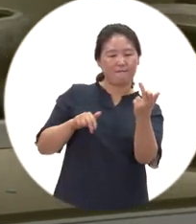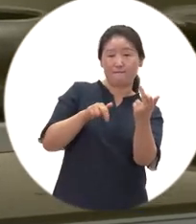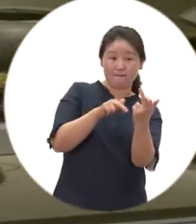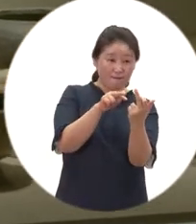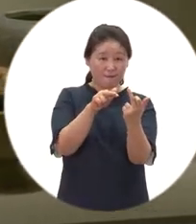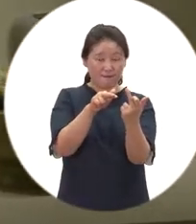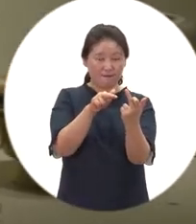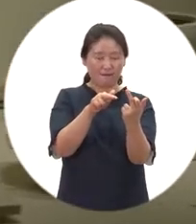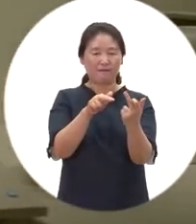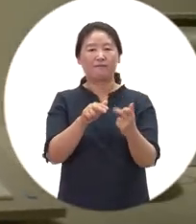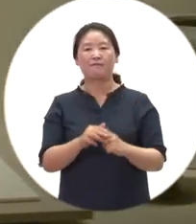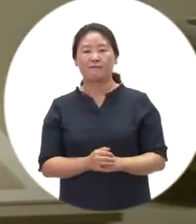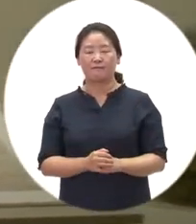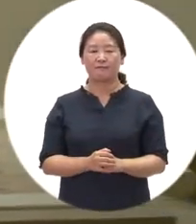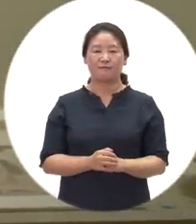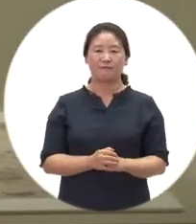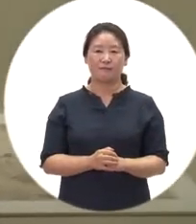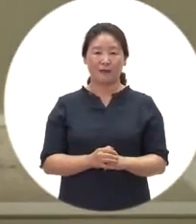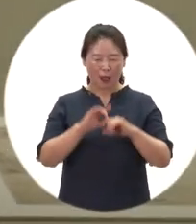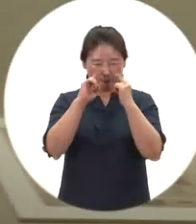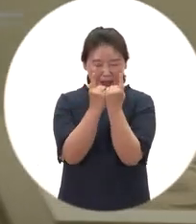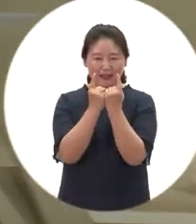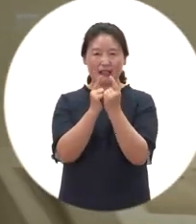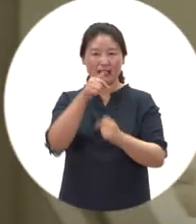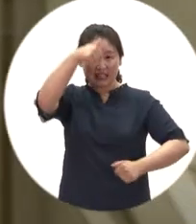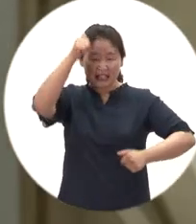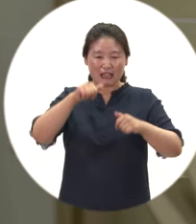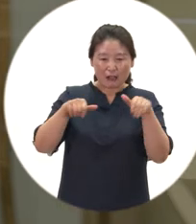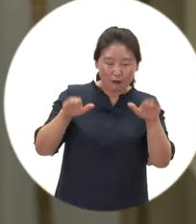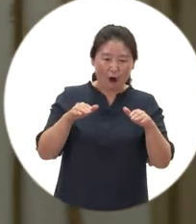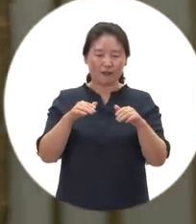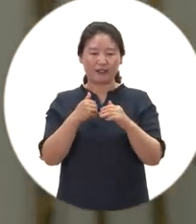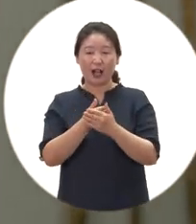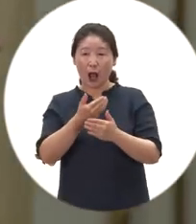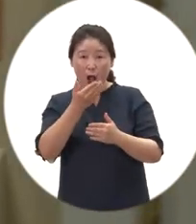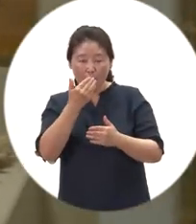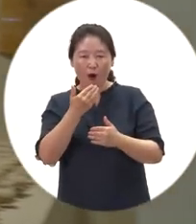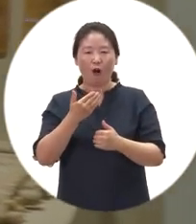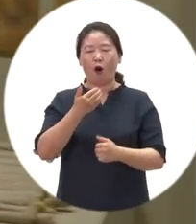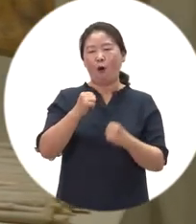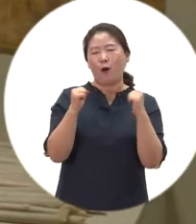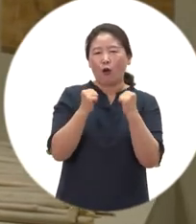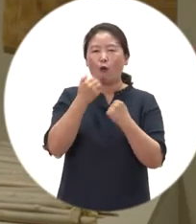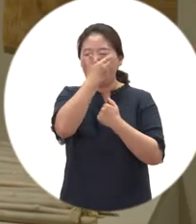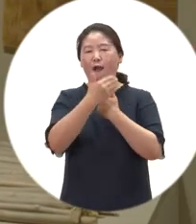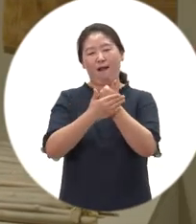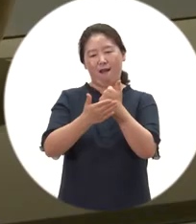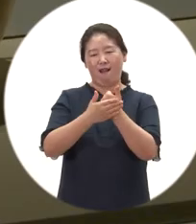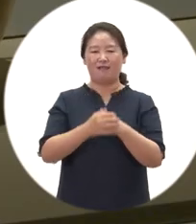뒷산이나 산속으로 사냥을 떠납니다. 사냥한 멧돼지나 꿩은 추운 겨울을 나는 데큰 도움이 되는